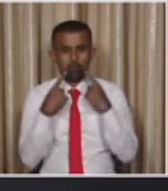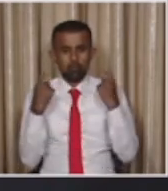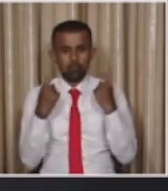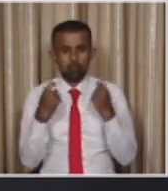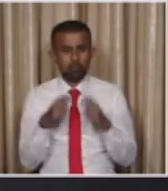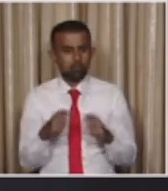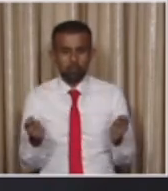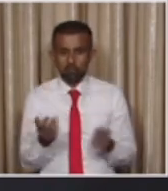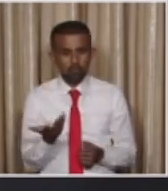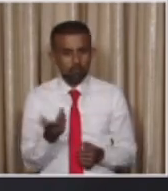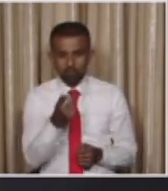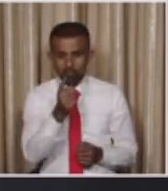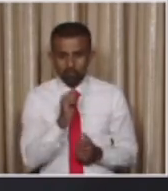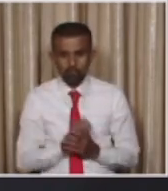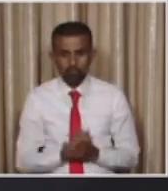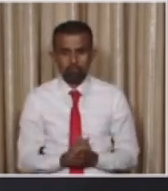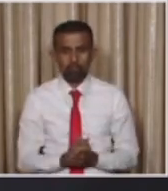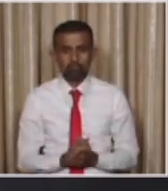කැලලක් නොවන්නේද?